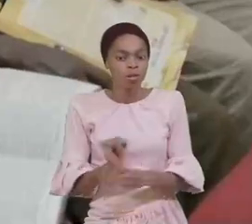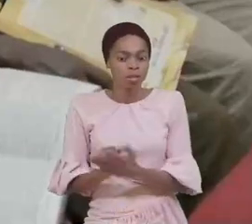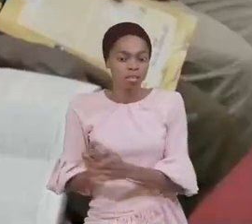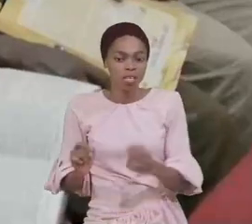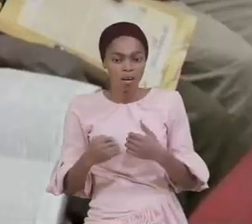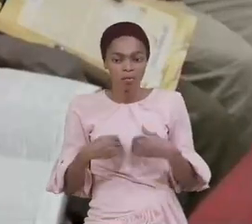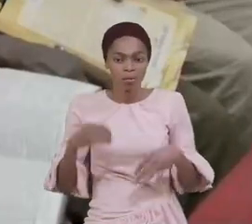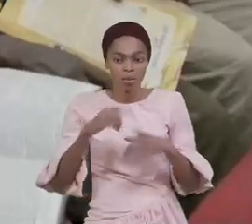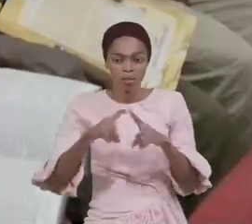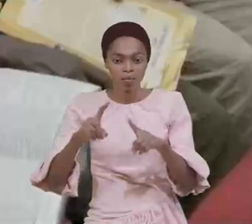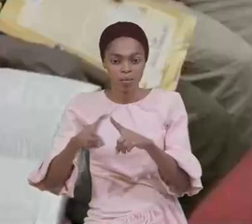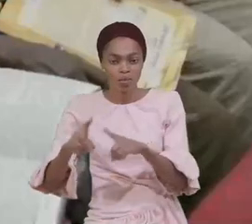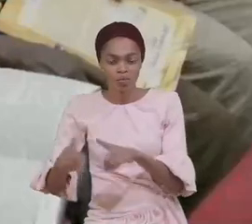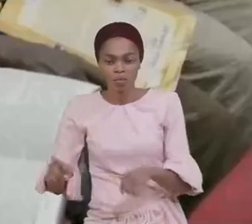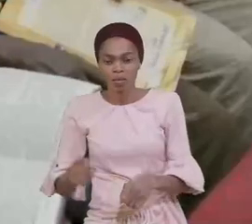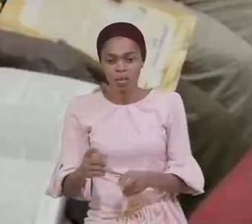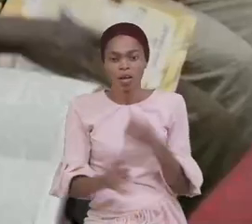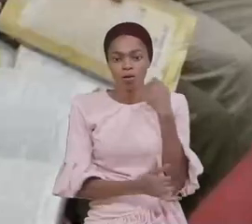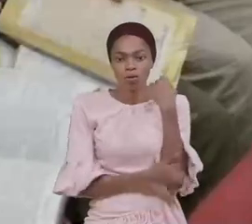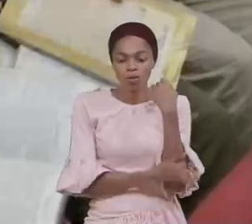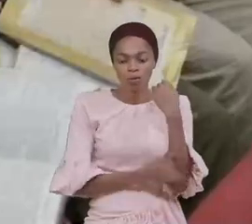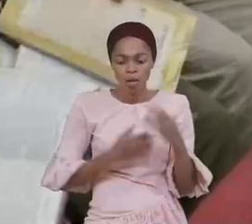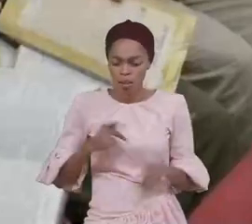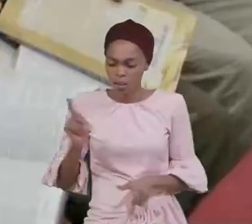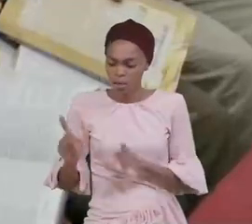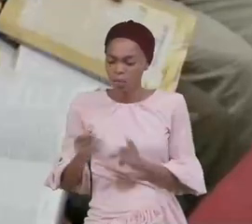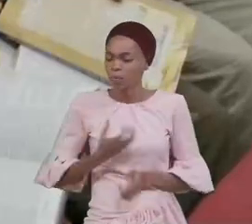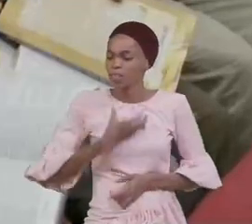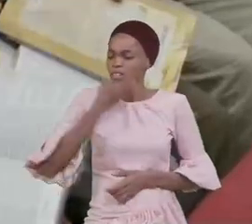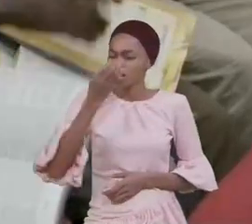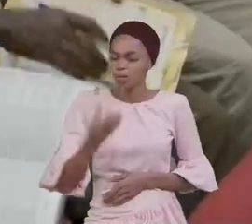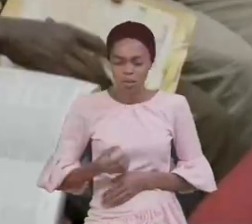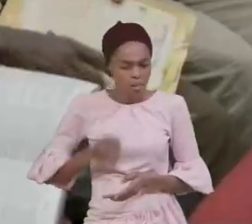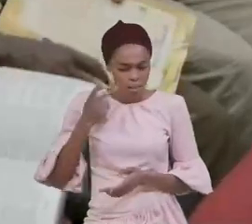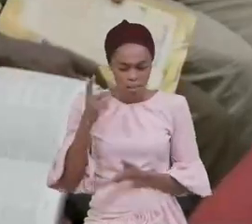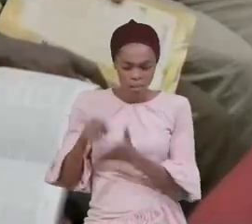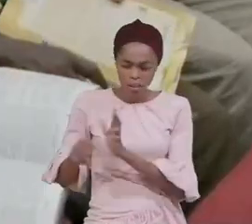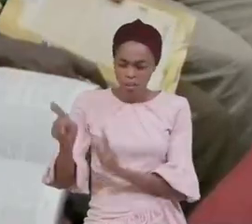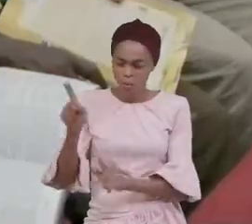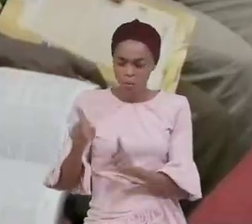diverses parties du monde. Ils sont venus et les gens étaient convertis